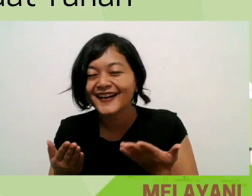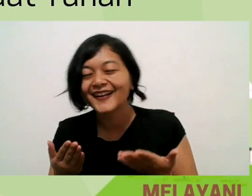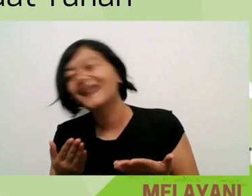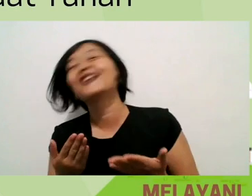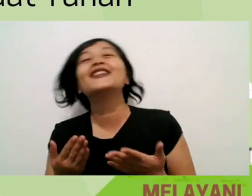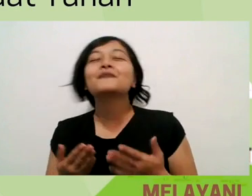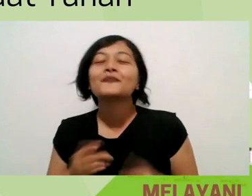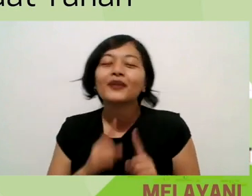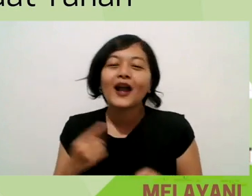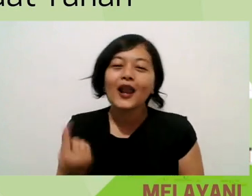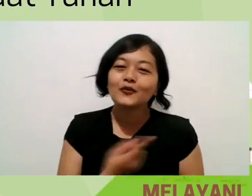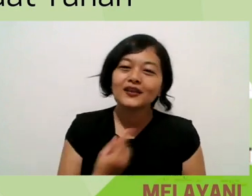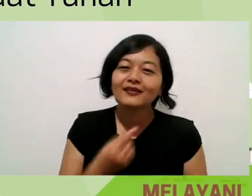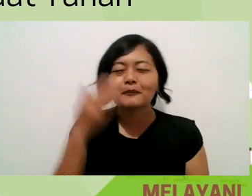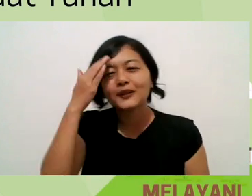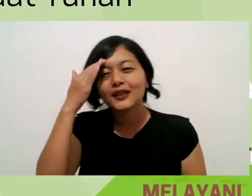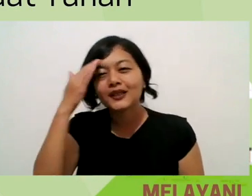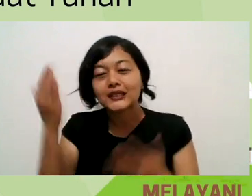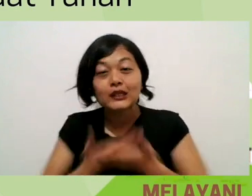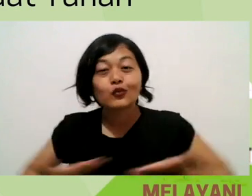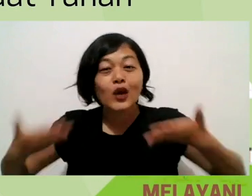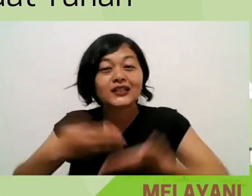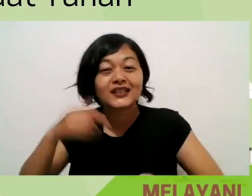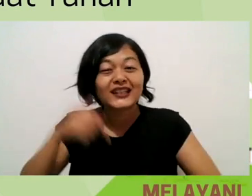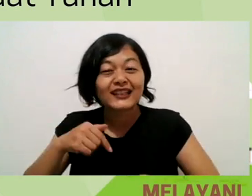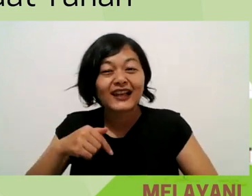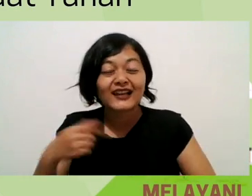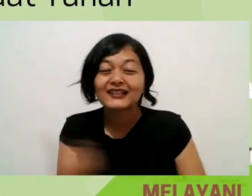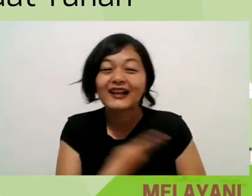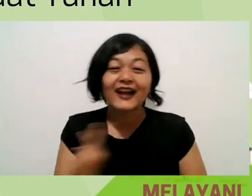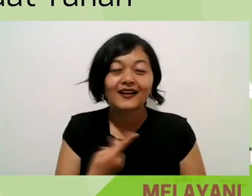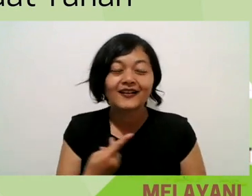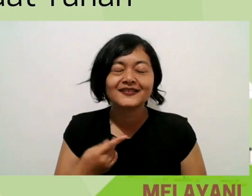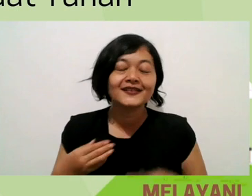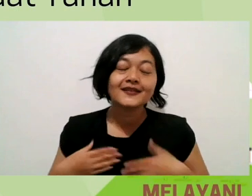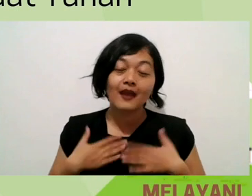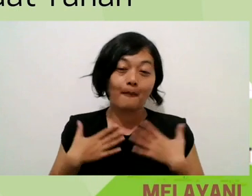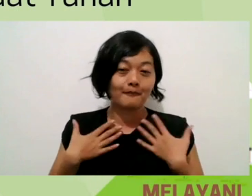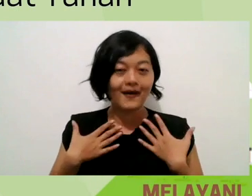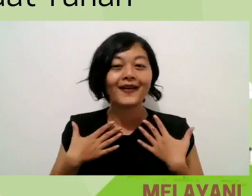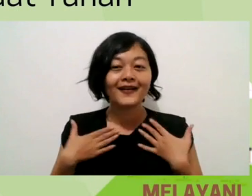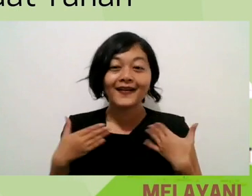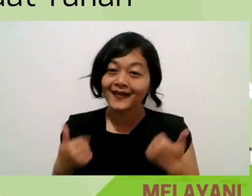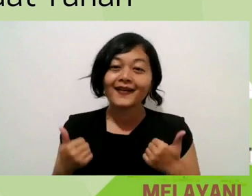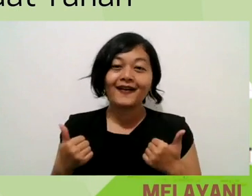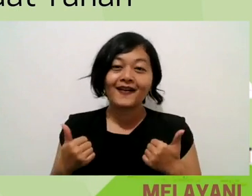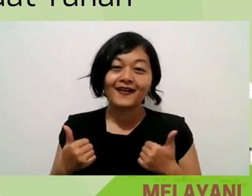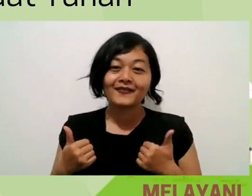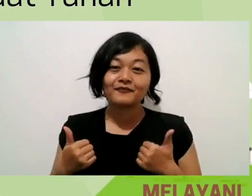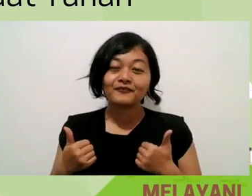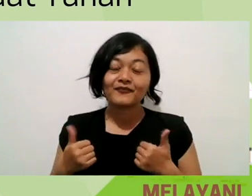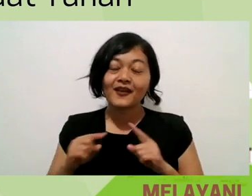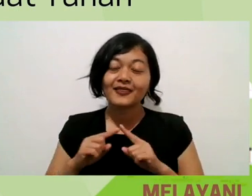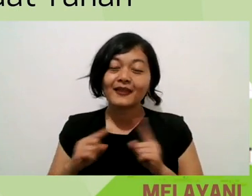suatu cara berpikir tertentu. Sementara itu, sebenarnya Tuhan memiliki